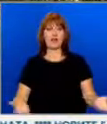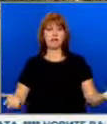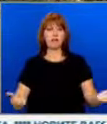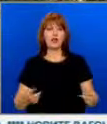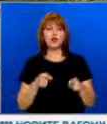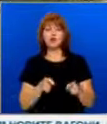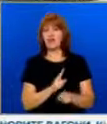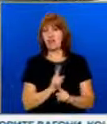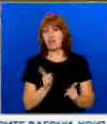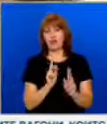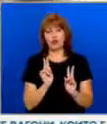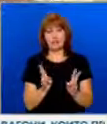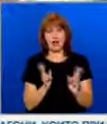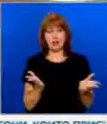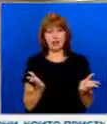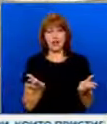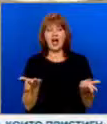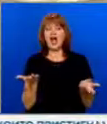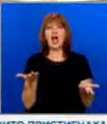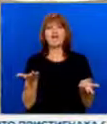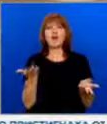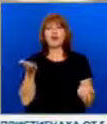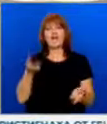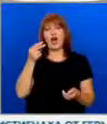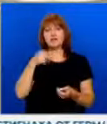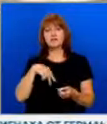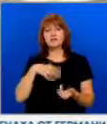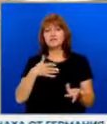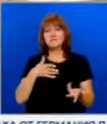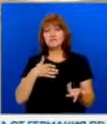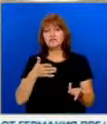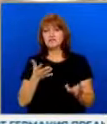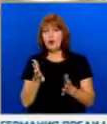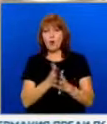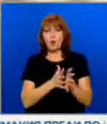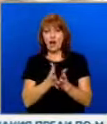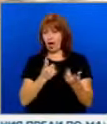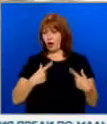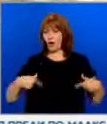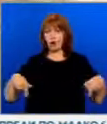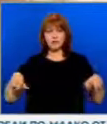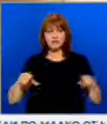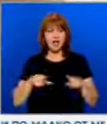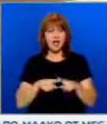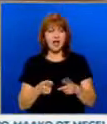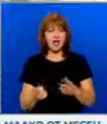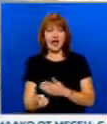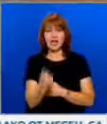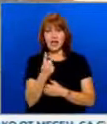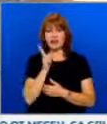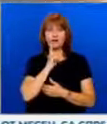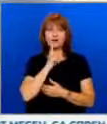Това не е редно. Какво това БДЖ, колко народ сме тук, поне над 1000